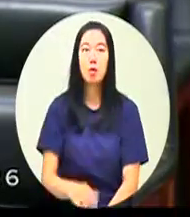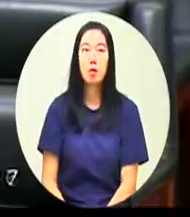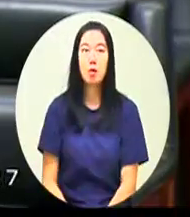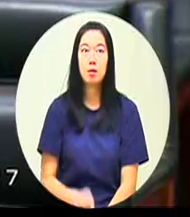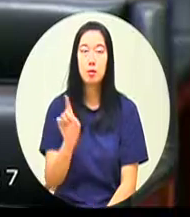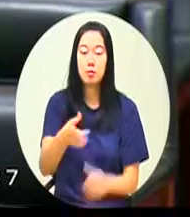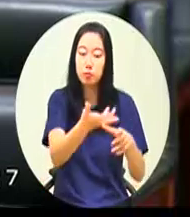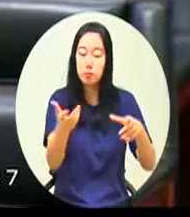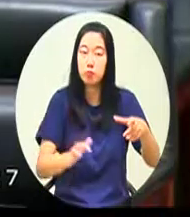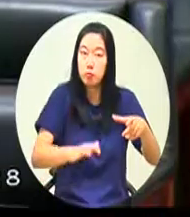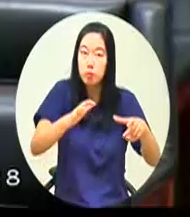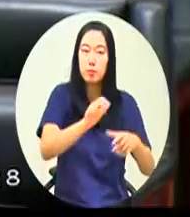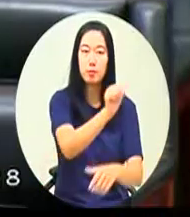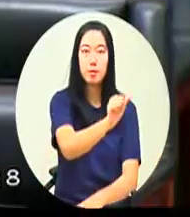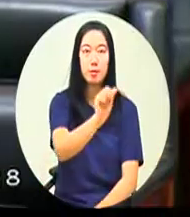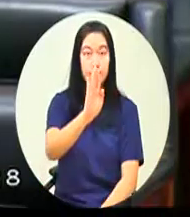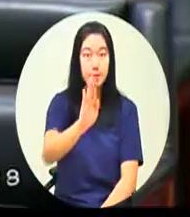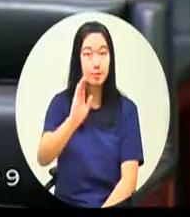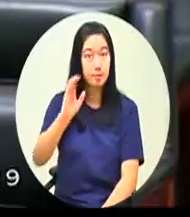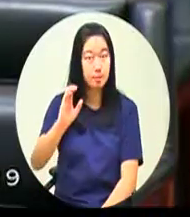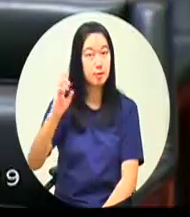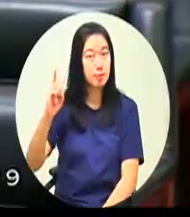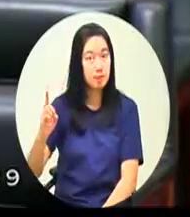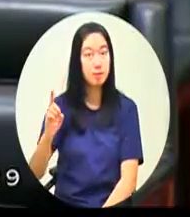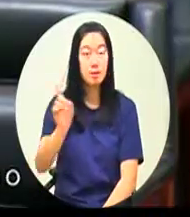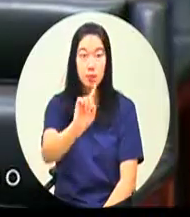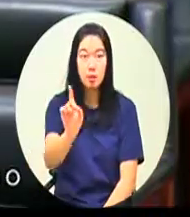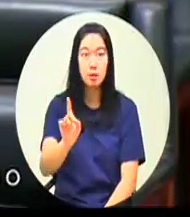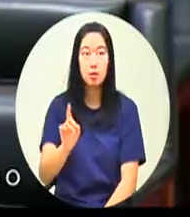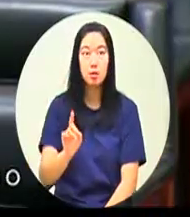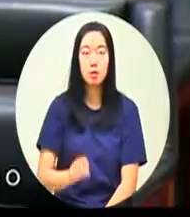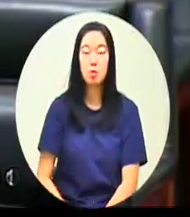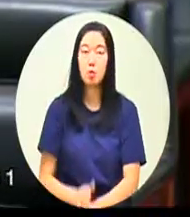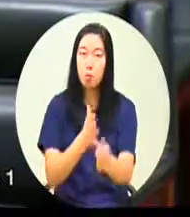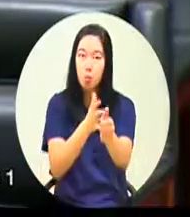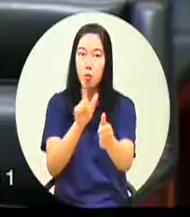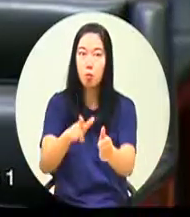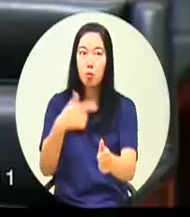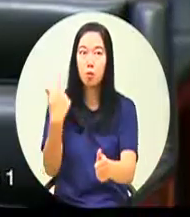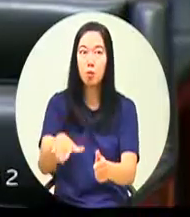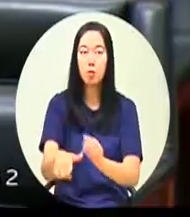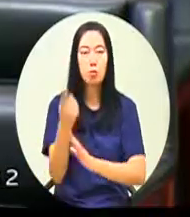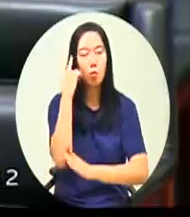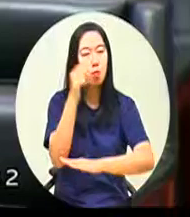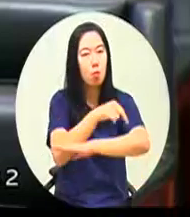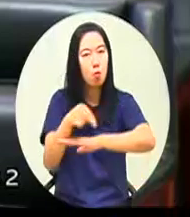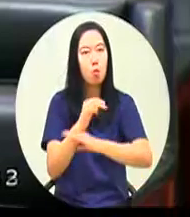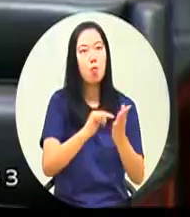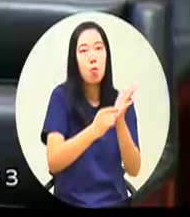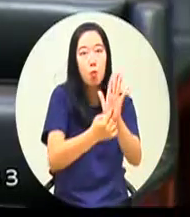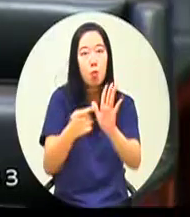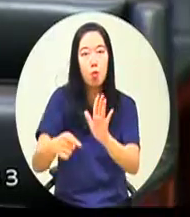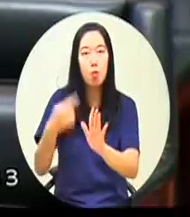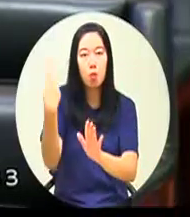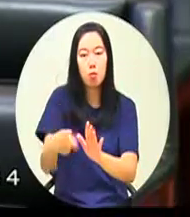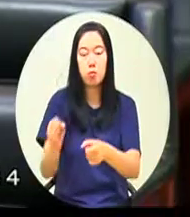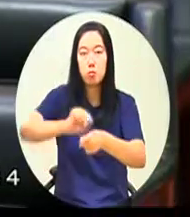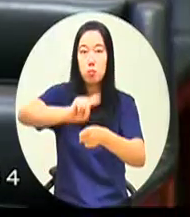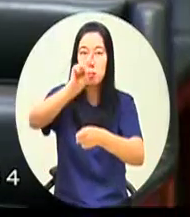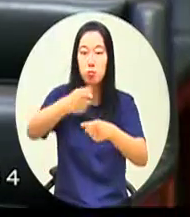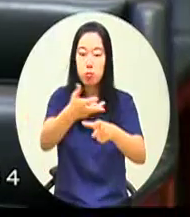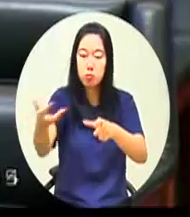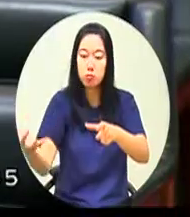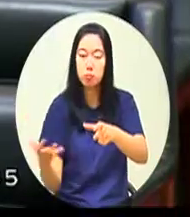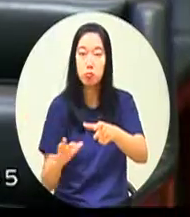房处 A、B、C、D 吼，里住房处吼，是毋是会当较紧来规划出来？相信若个加一卡里住房处。